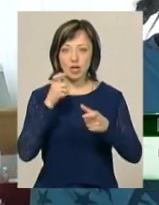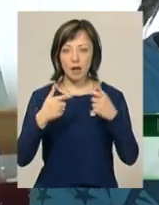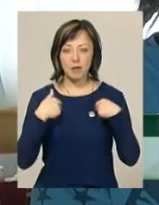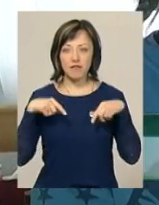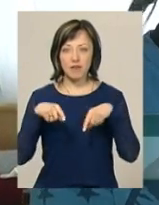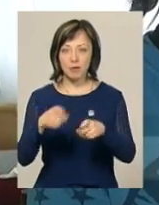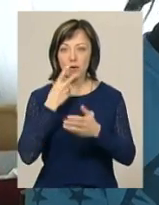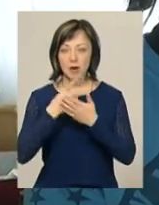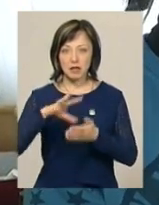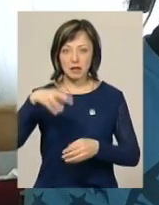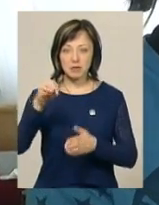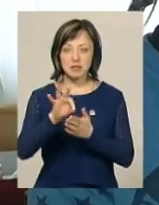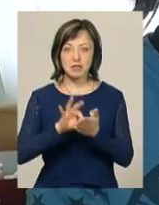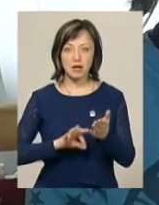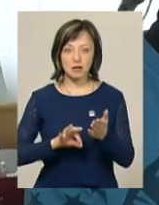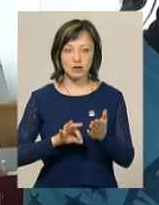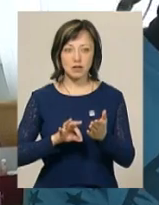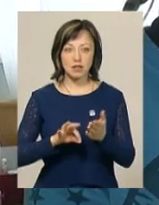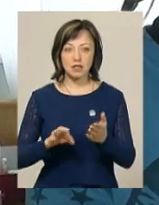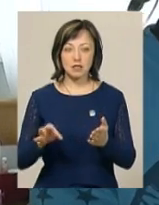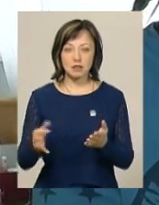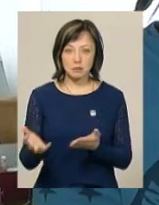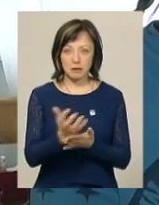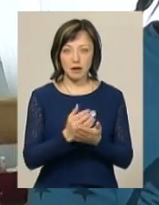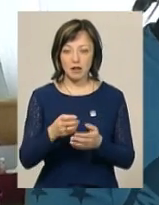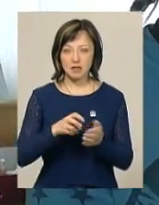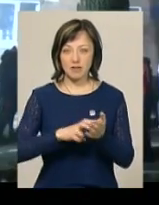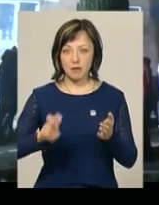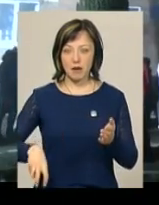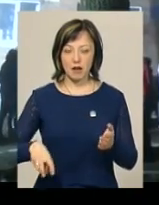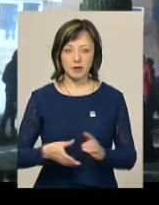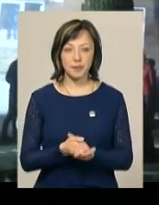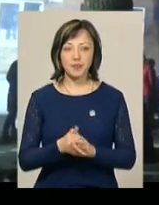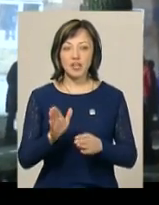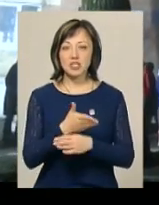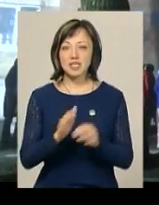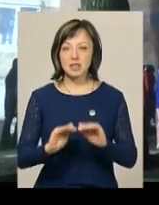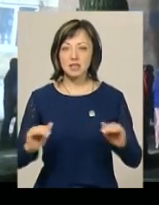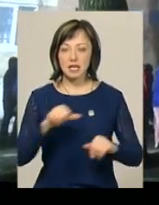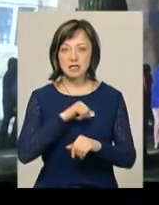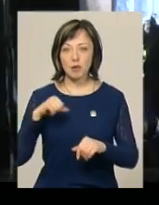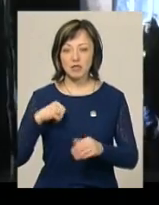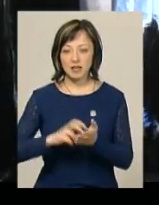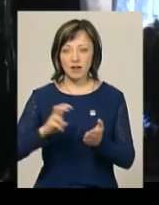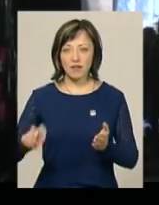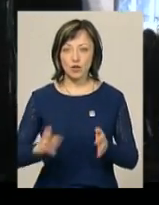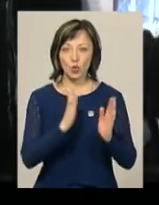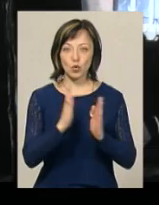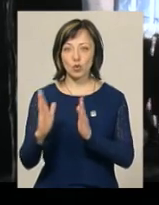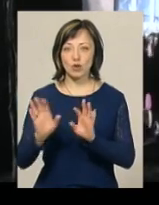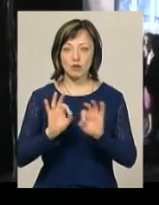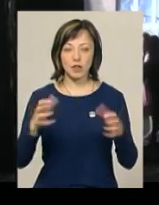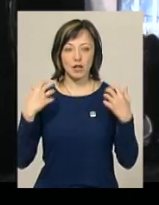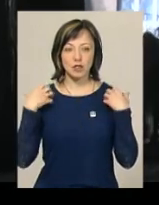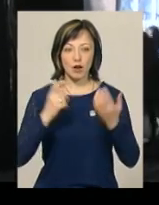Ми вибігли, побачили дим і відразу почали збиратися і вибігли. Частина дітей самостійно покинули приміщення гуртожитку, розповів